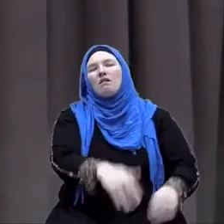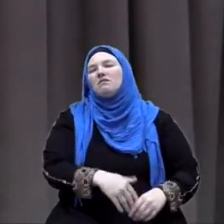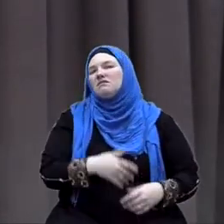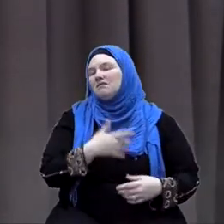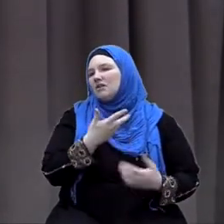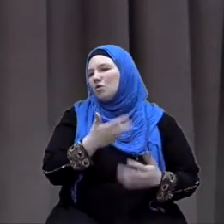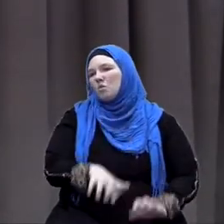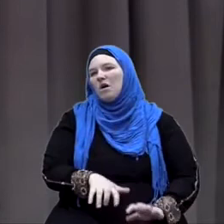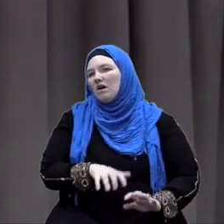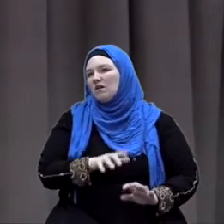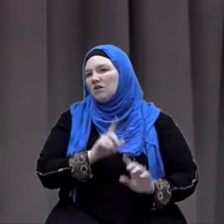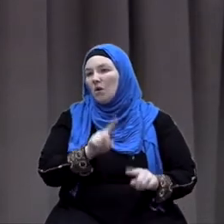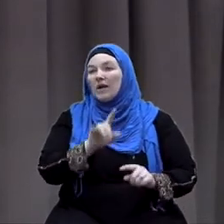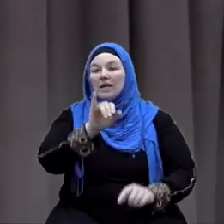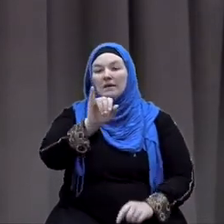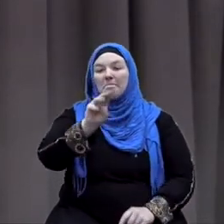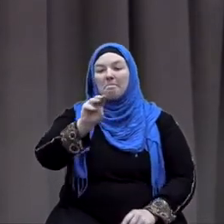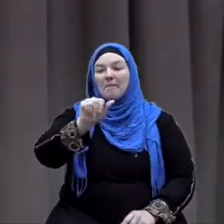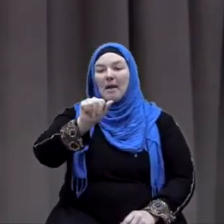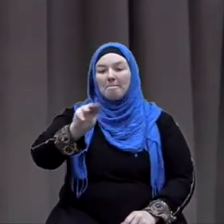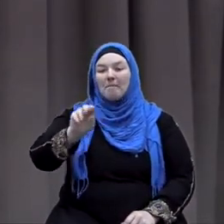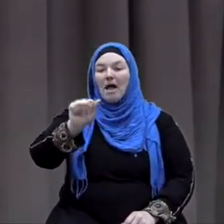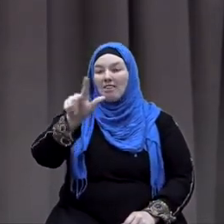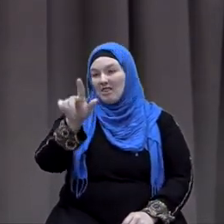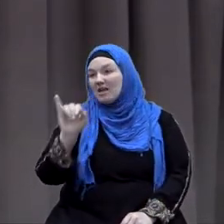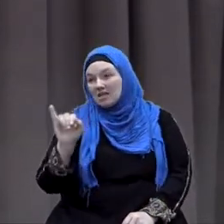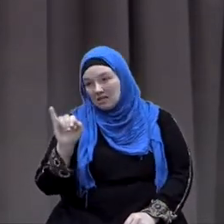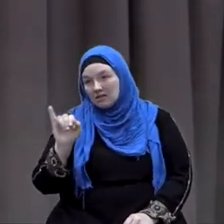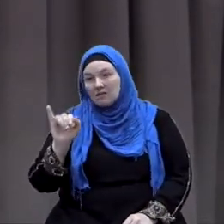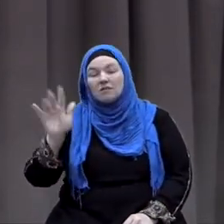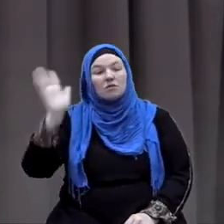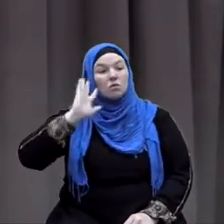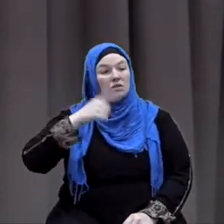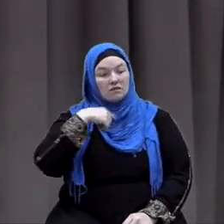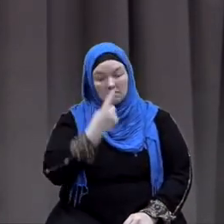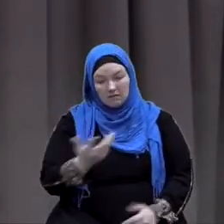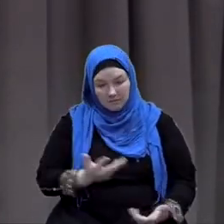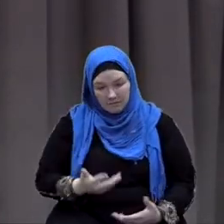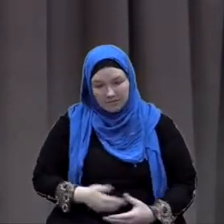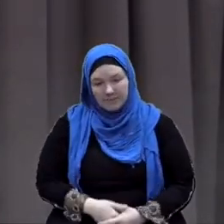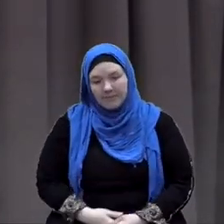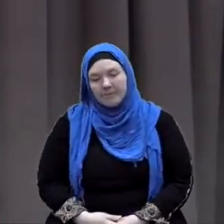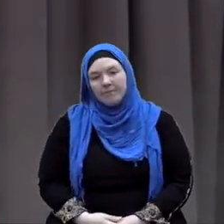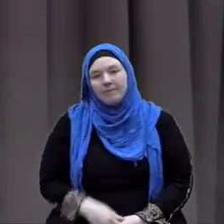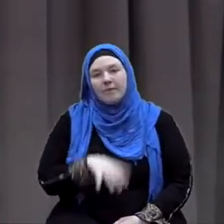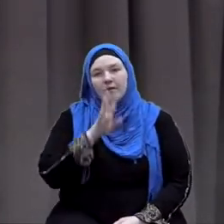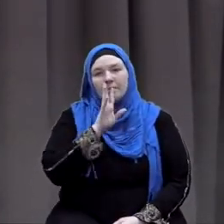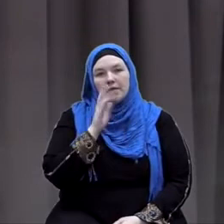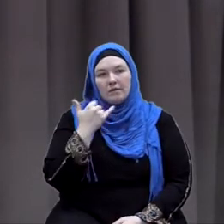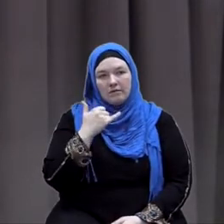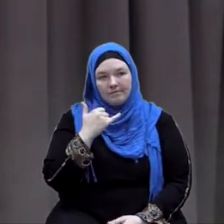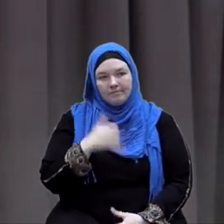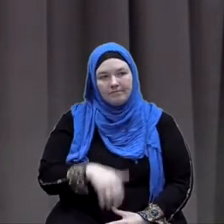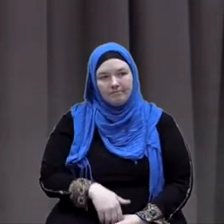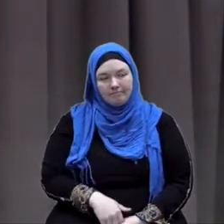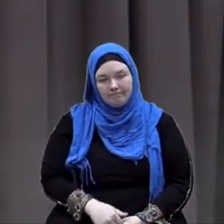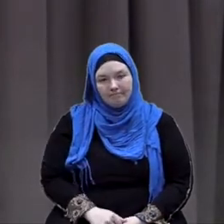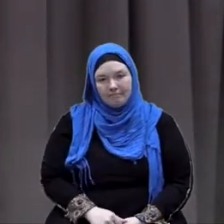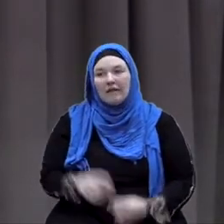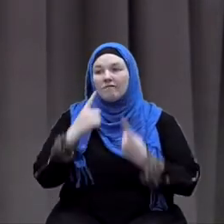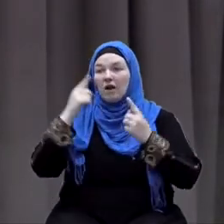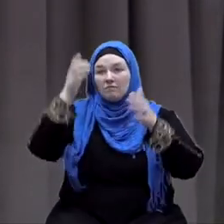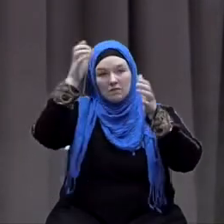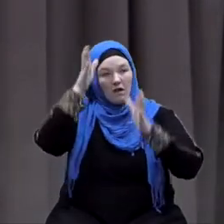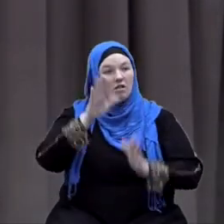have? Imam Ali used to say, من عمل بما علم أورثه الله علم ما لم